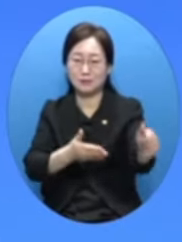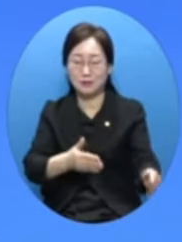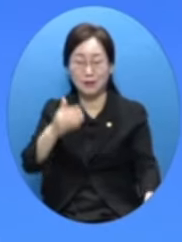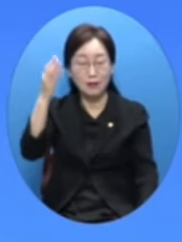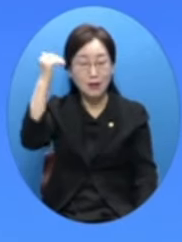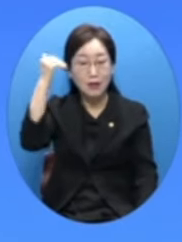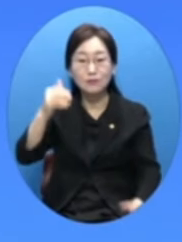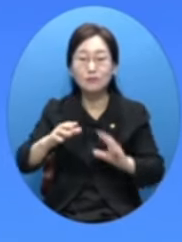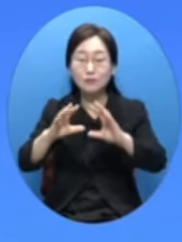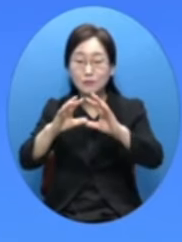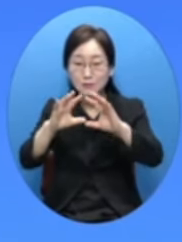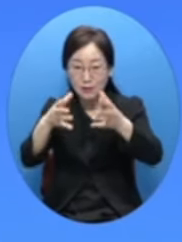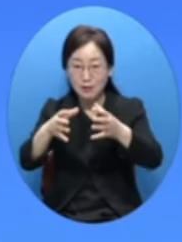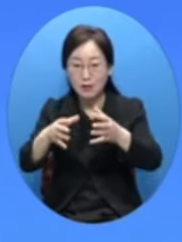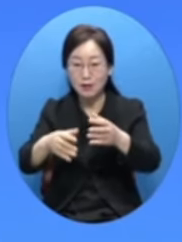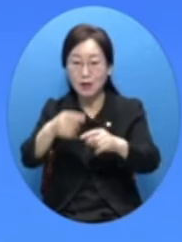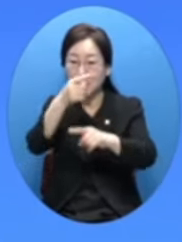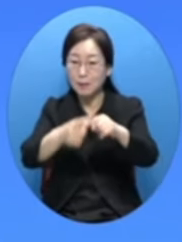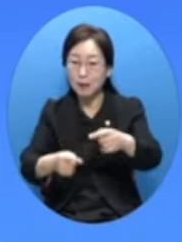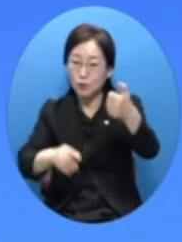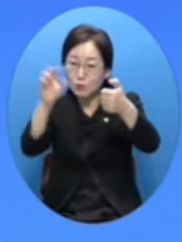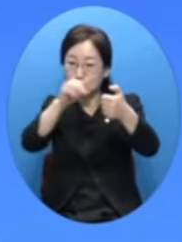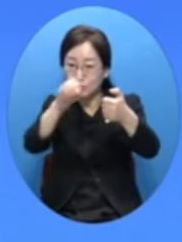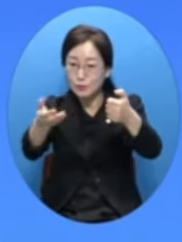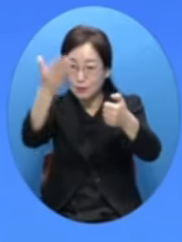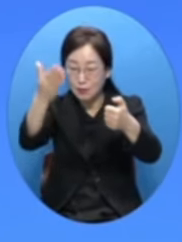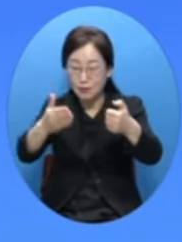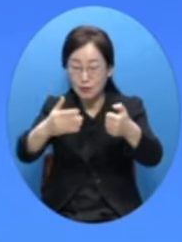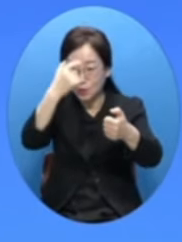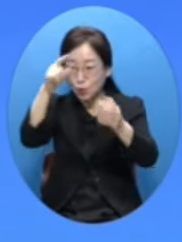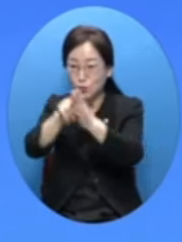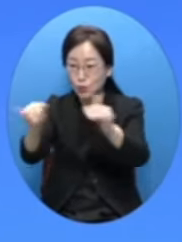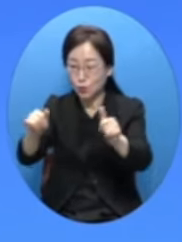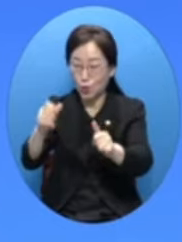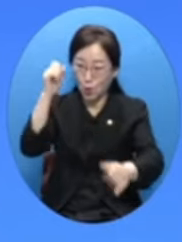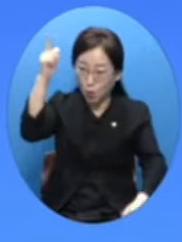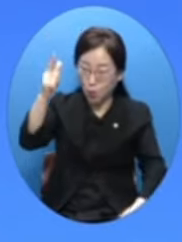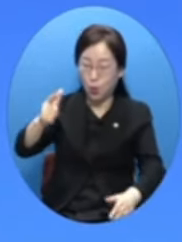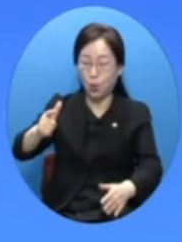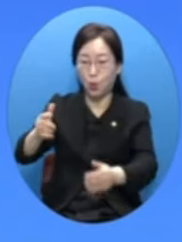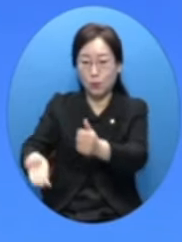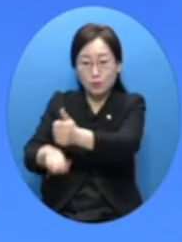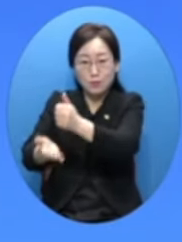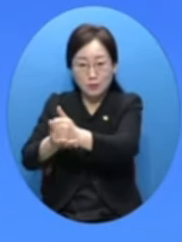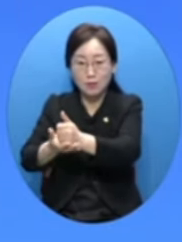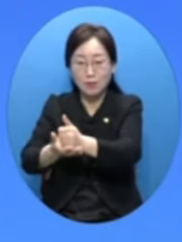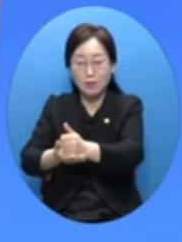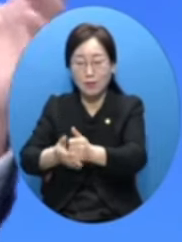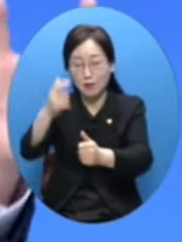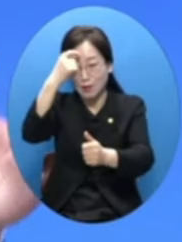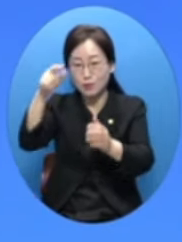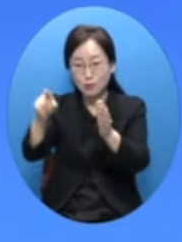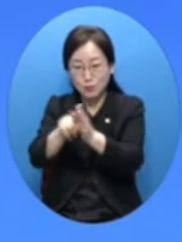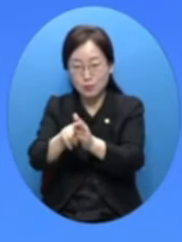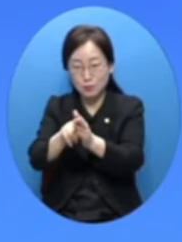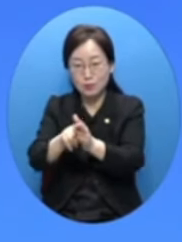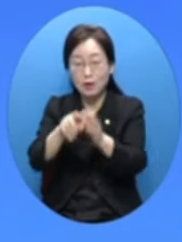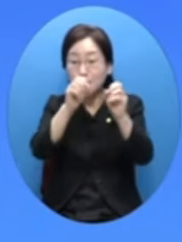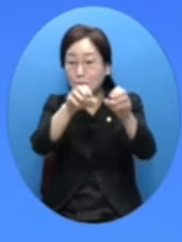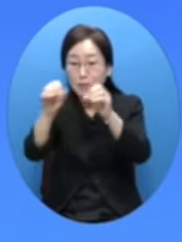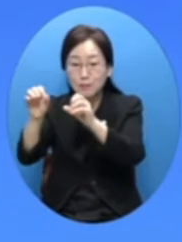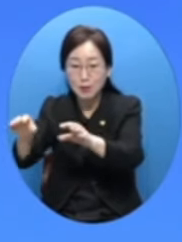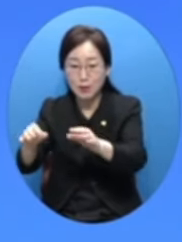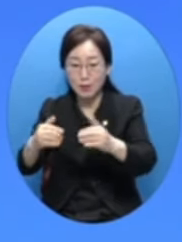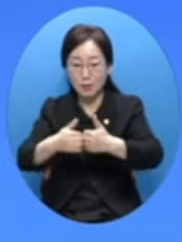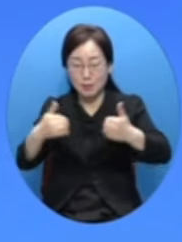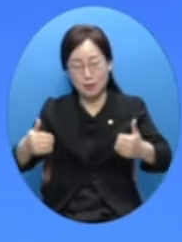대한민국의 절반 이상이 참 기독교인은 훌륭하다 칭찬하고, 그래서 저들이 기독교에 대해서 마음의 문이 열리기를 주님의